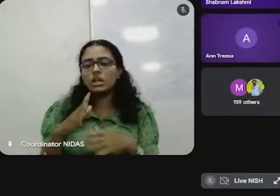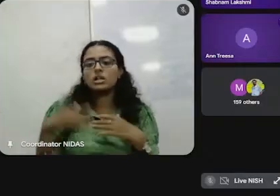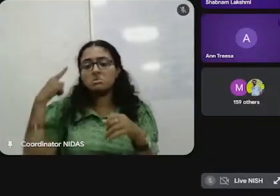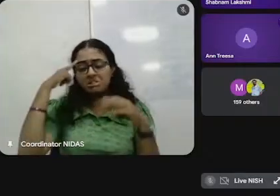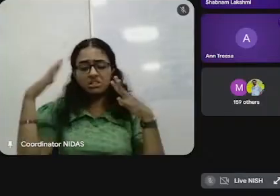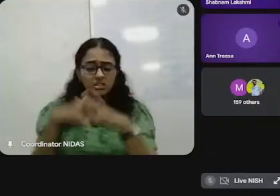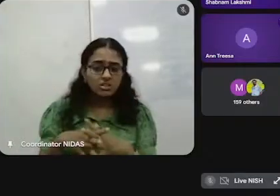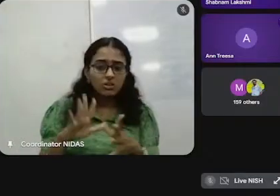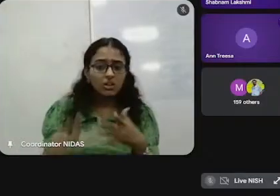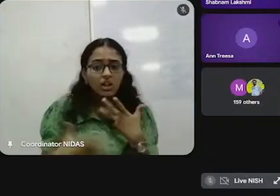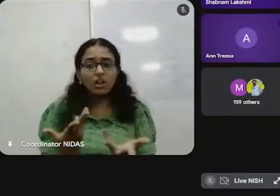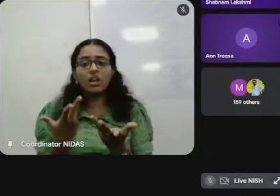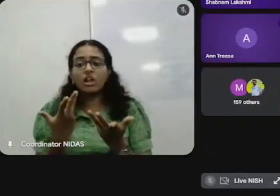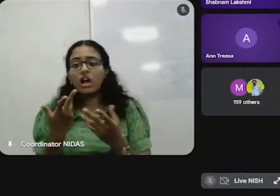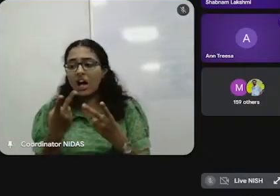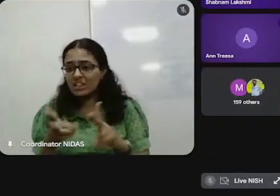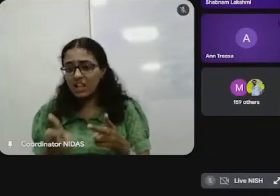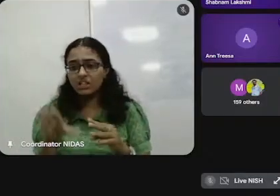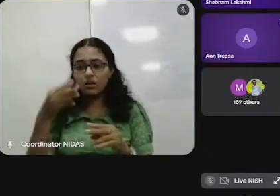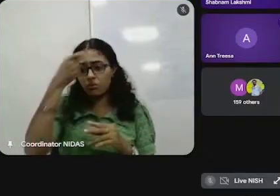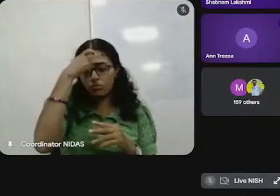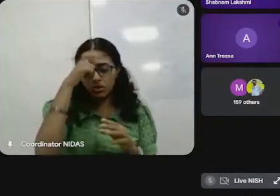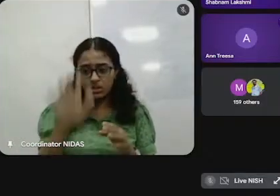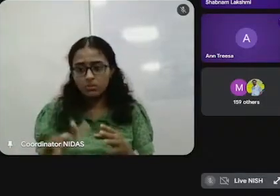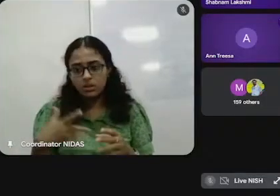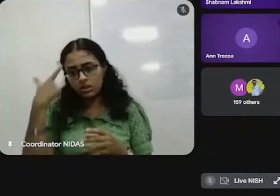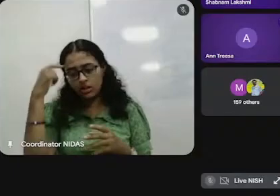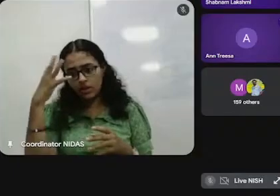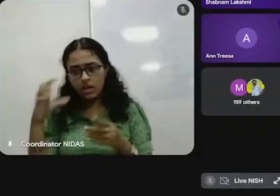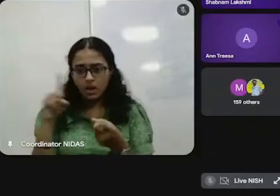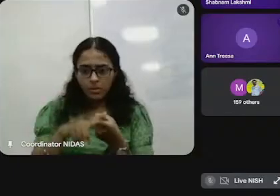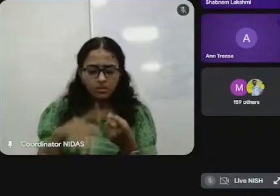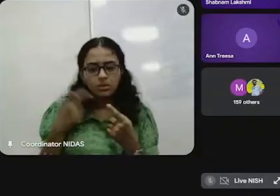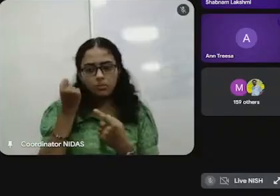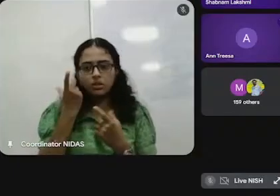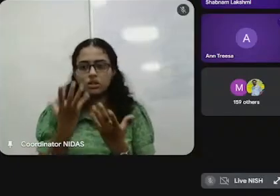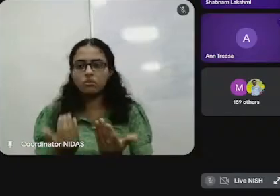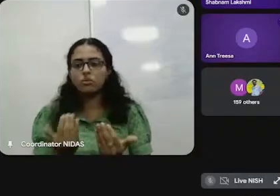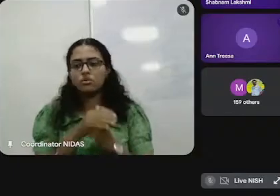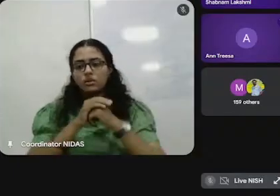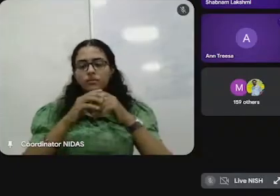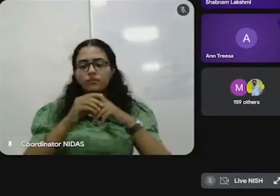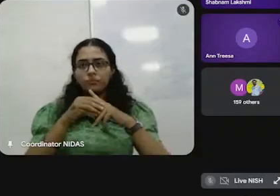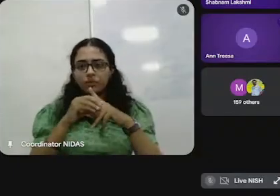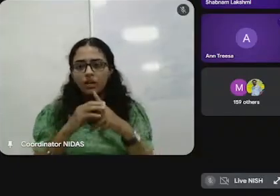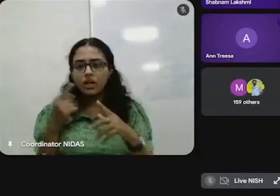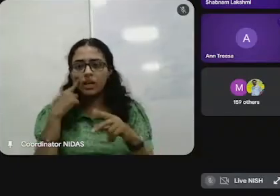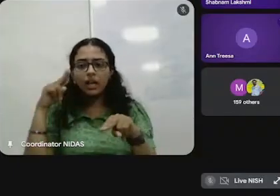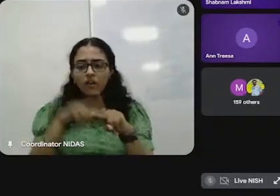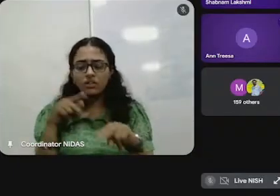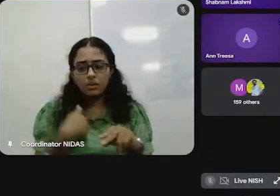ലൈഫ് സ്റ്റൈലിന് ചേഞ്ചസ് ഉണ്ടായെങ്കിലാണോ തലവേദന വരുന്നത് നമുക്ക് പറയാനായിട്ട് പറ്റുള്ളൂ. അപ്പം ഇതേപോലെ നമ്മുടെ ശരീരം